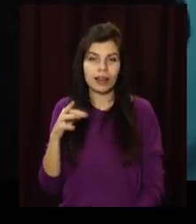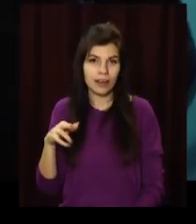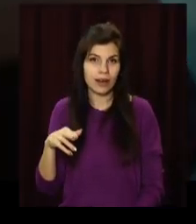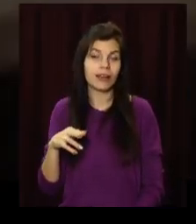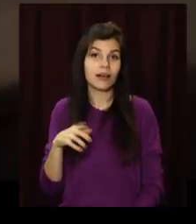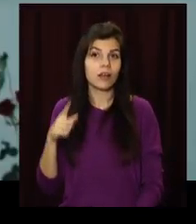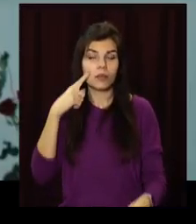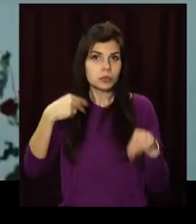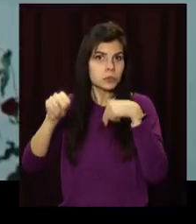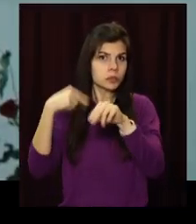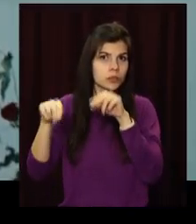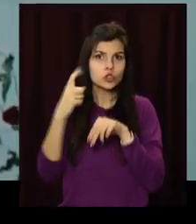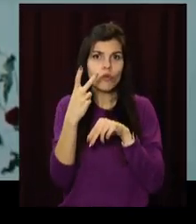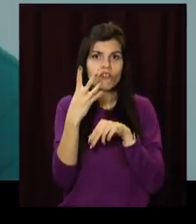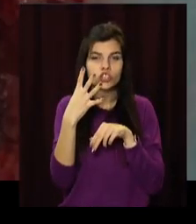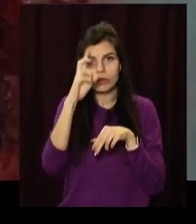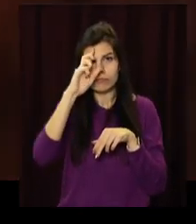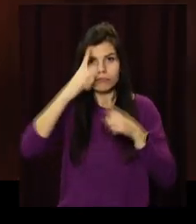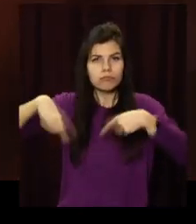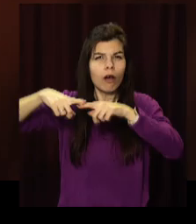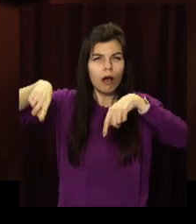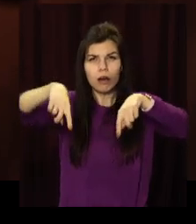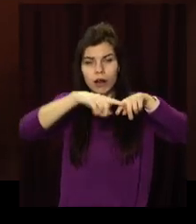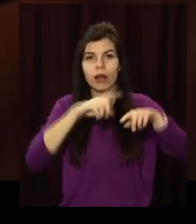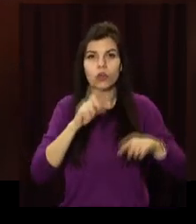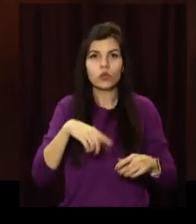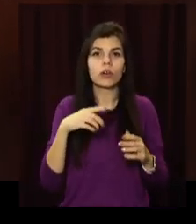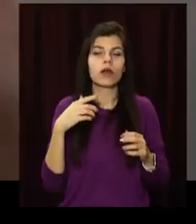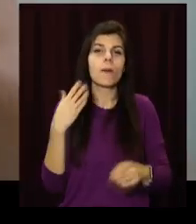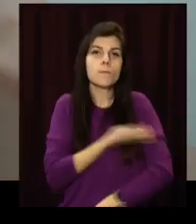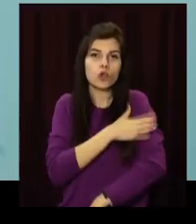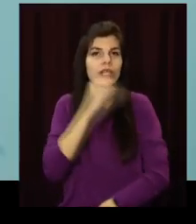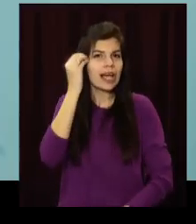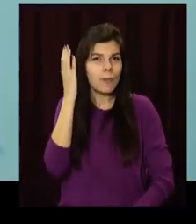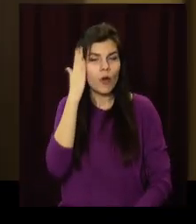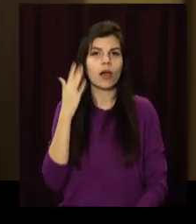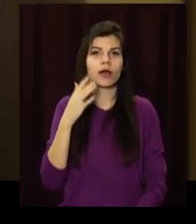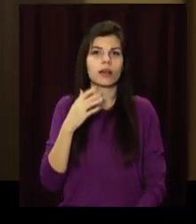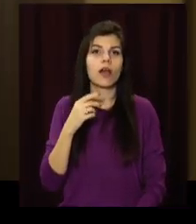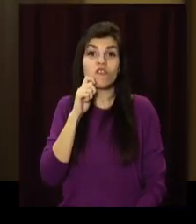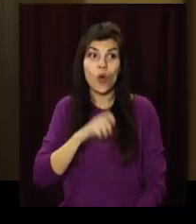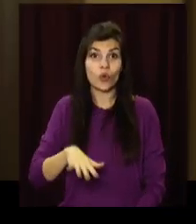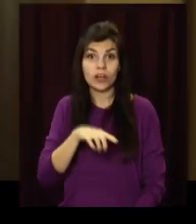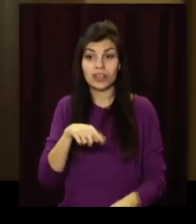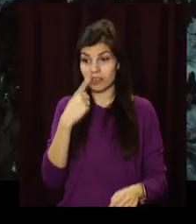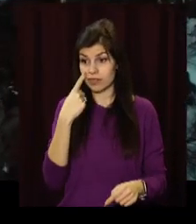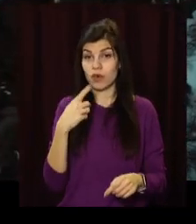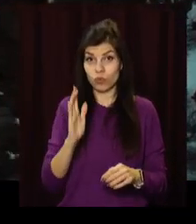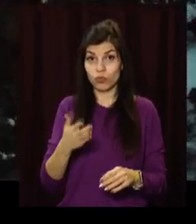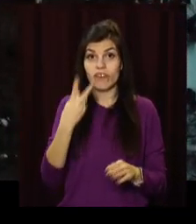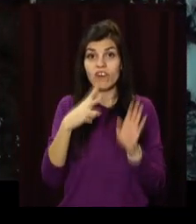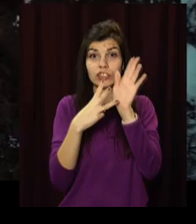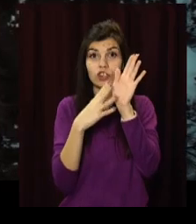И самое выгодное, да и интересное было Lionsgate. Вже зараз фільм «Пік страху» продемонстрували в